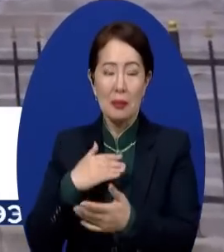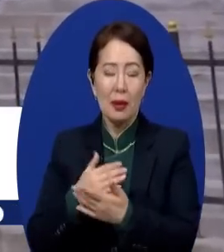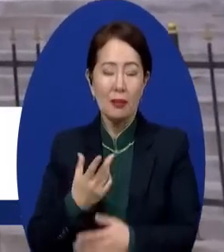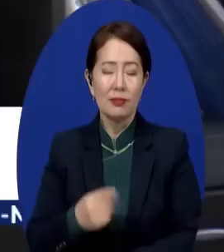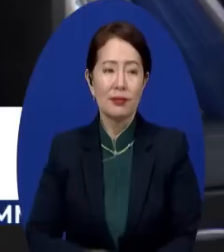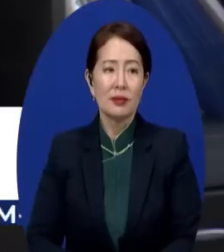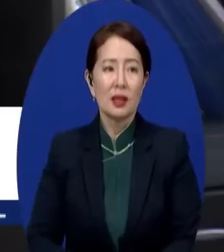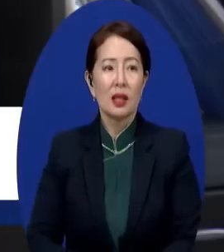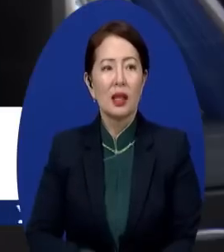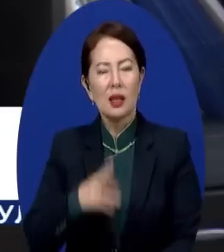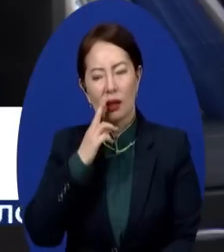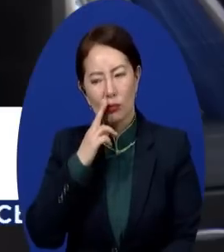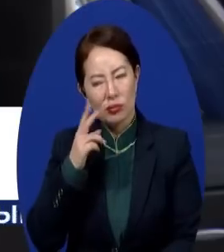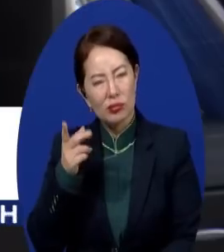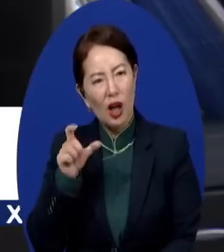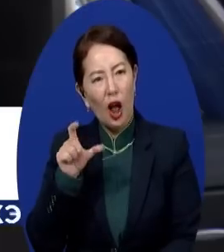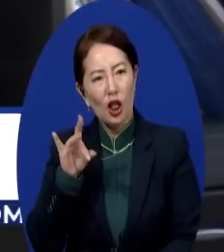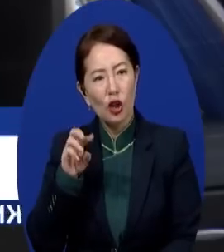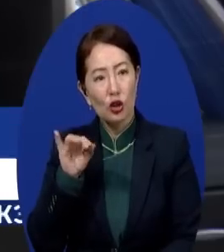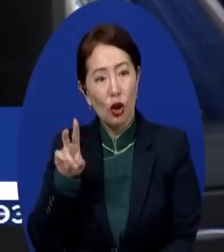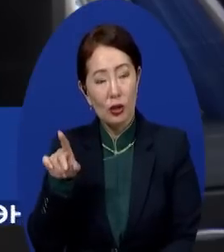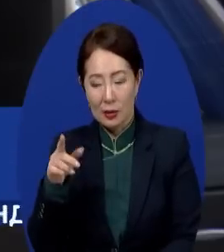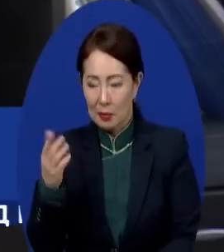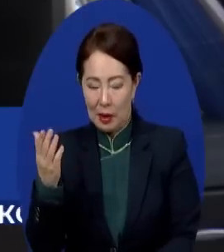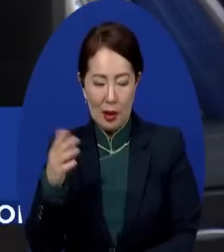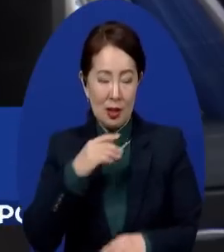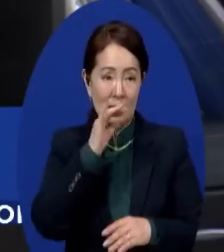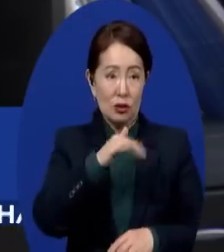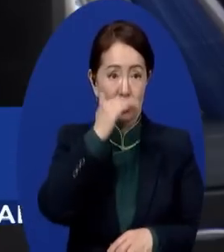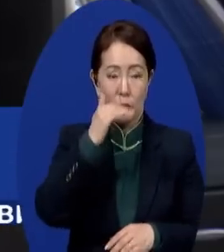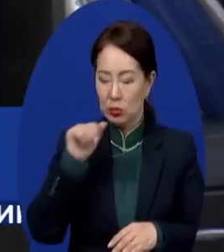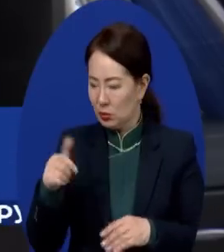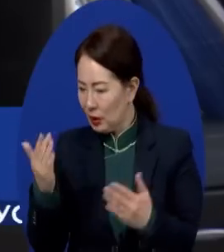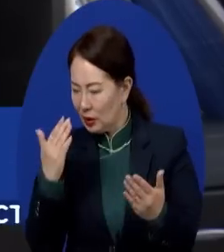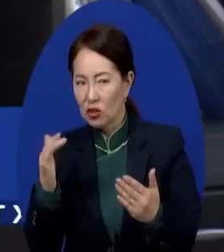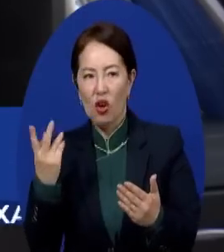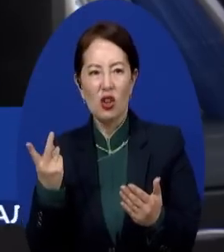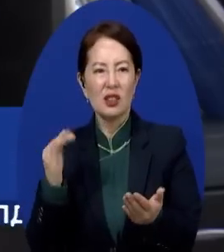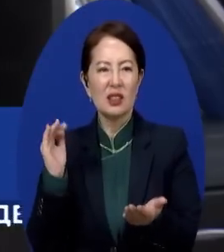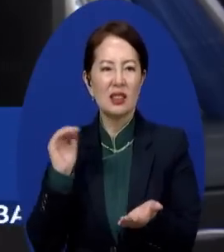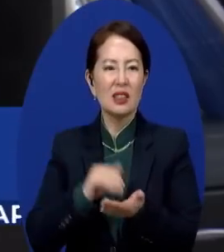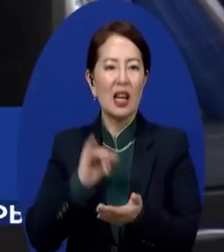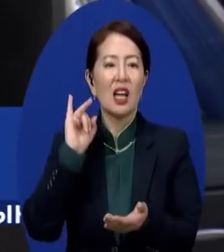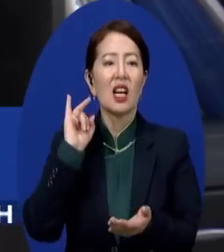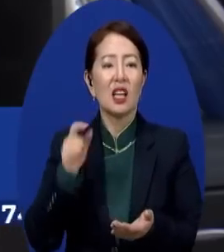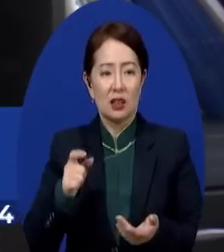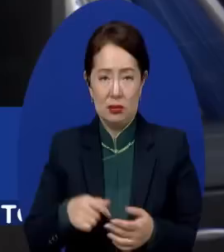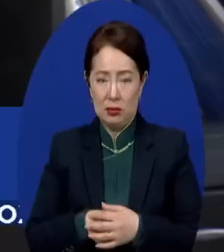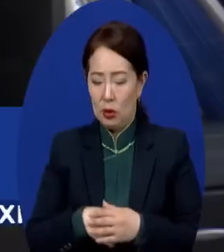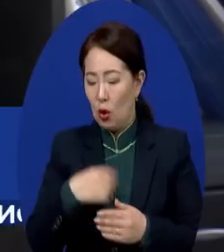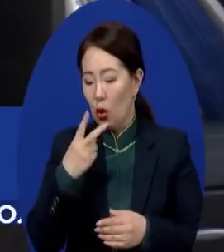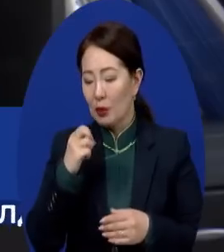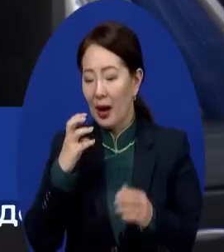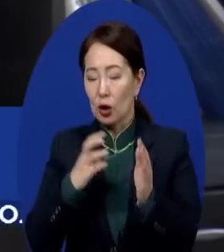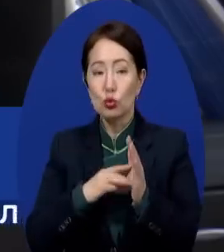Электрон тамхины хэрэглээг одоо насан туршидтэй аваад үзэх юм бол бараг 2 дахин их байгаа. Энэ бол 19 оны одоо судалгаа. Тэгээс